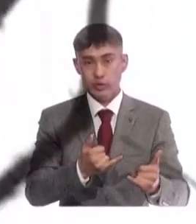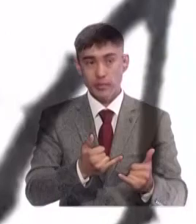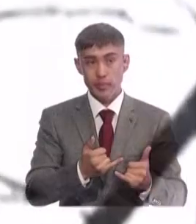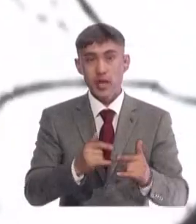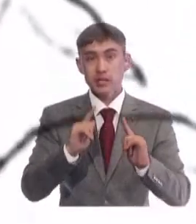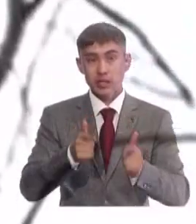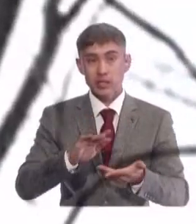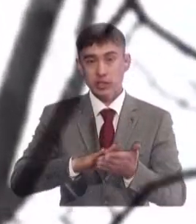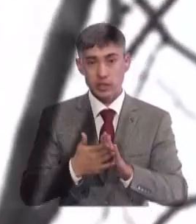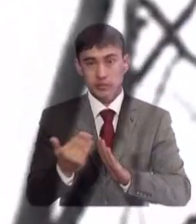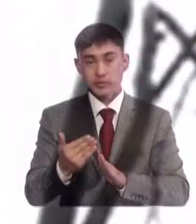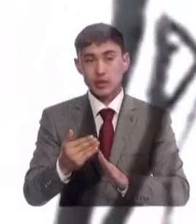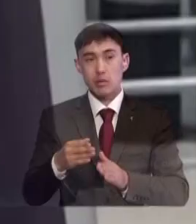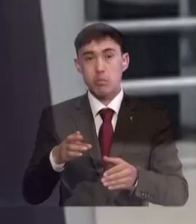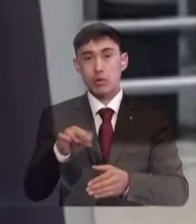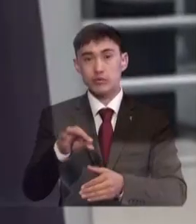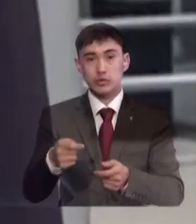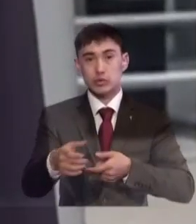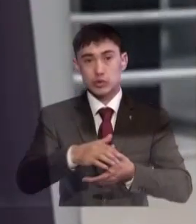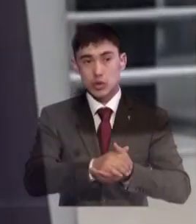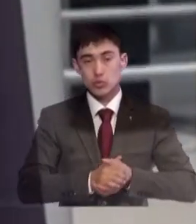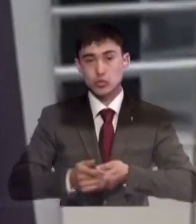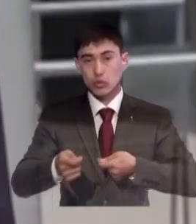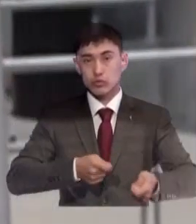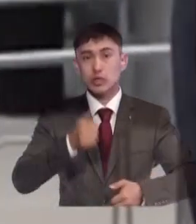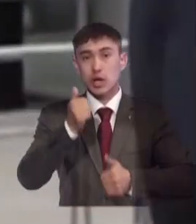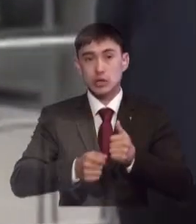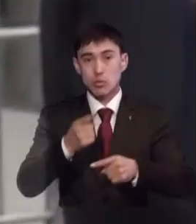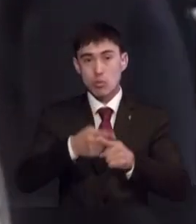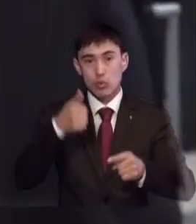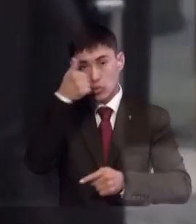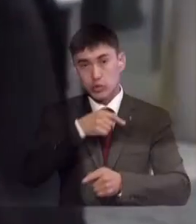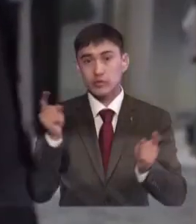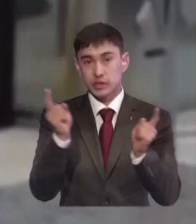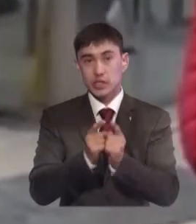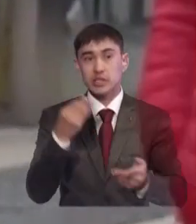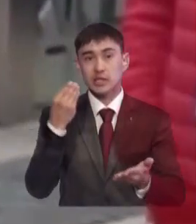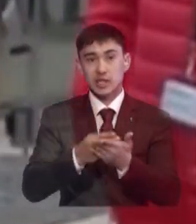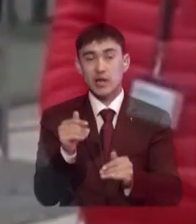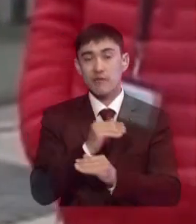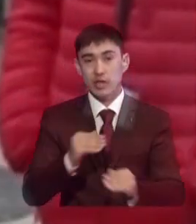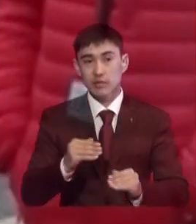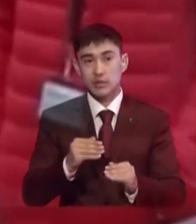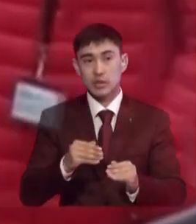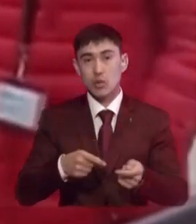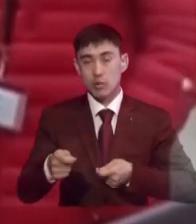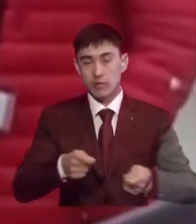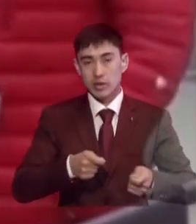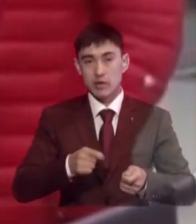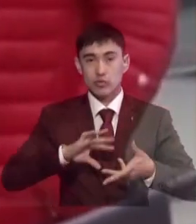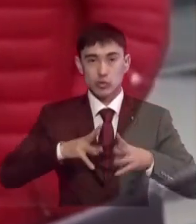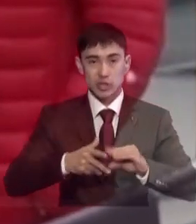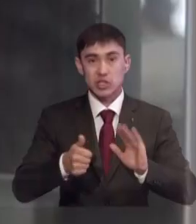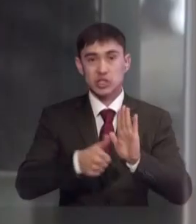рамках соглашения представители профсоюзов и руководства будут каждые полгода проводить встречи для оценки эффективности модели управления. В